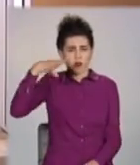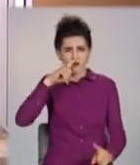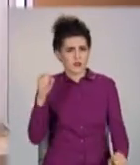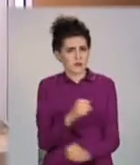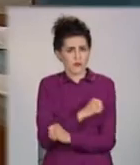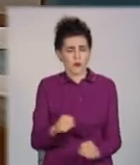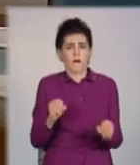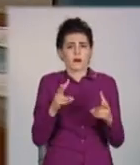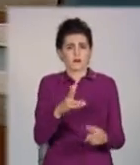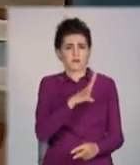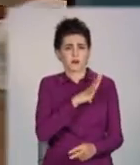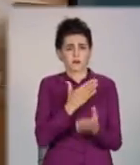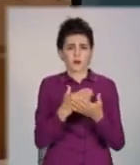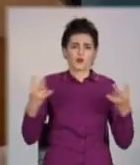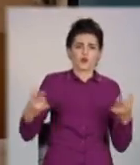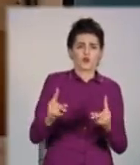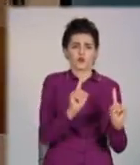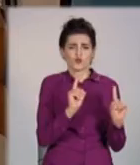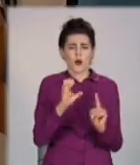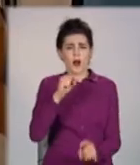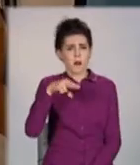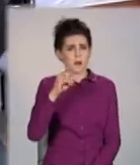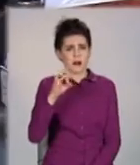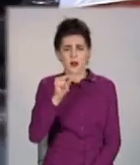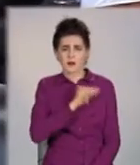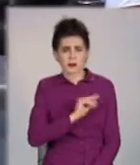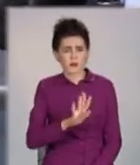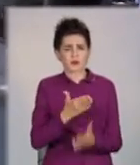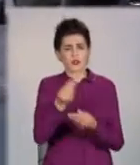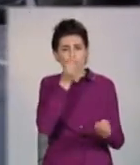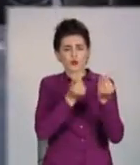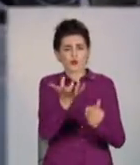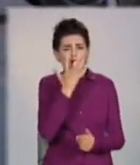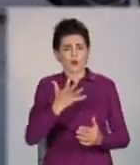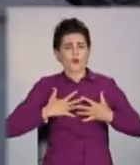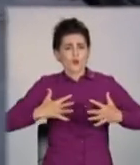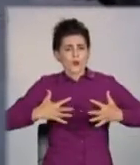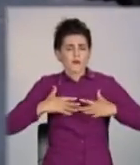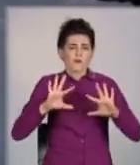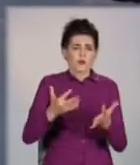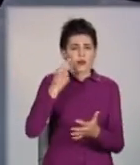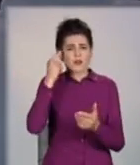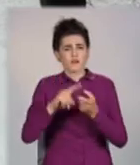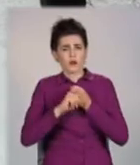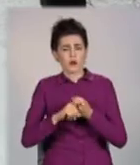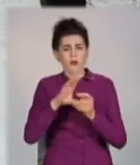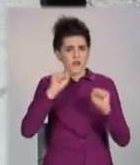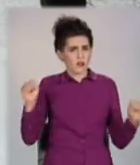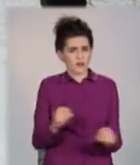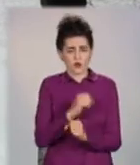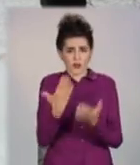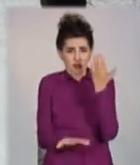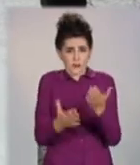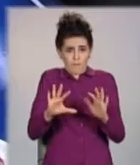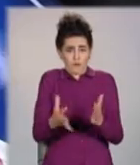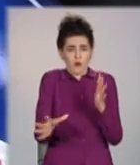як без рук. Жоден апарат не працюватиме. Про ту штучну вентиляцію легенів людей з коронавірусом доведеться забути. Зупиняться